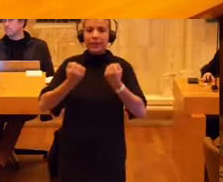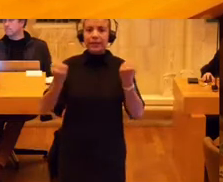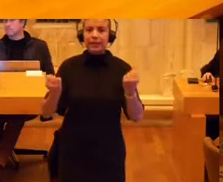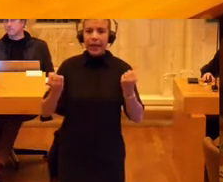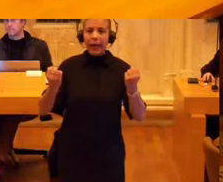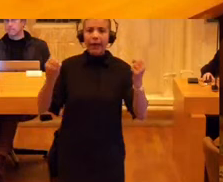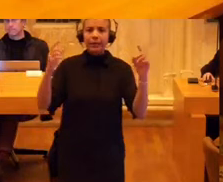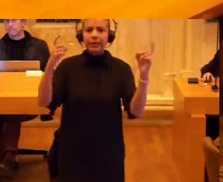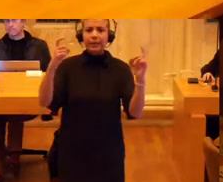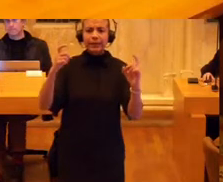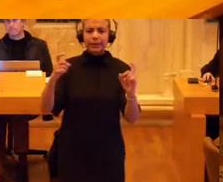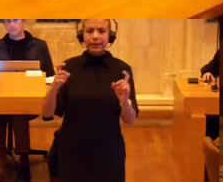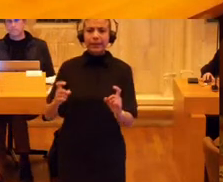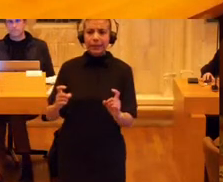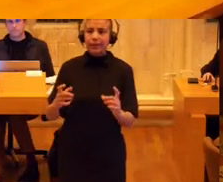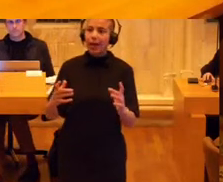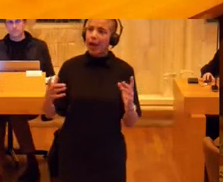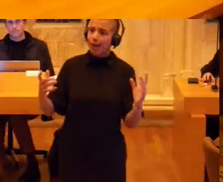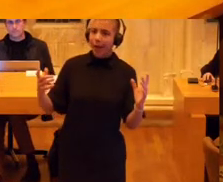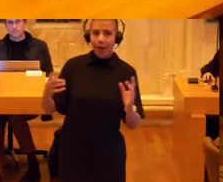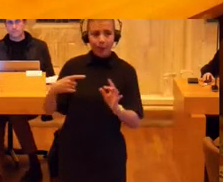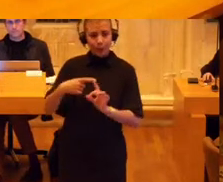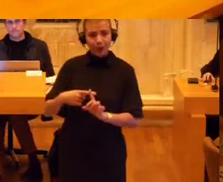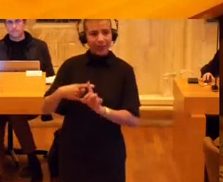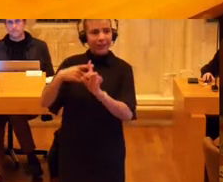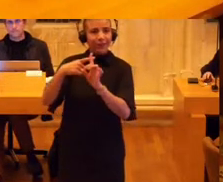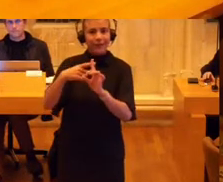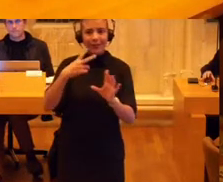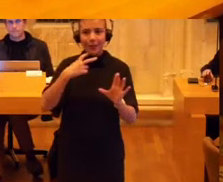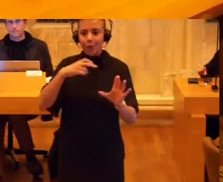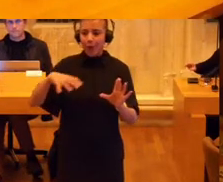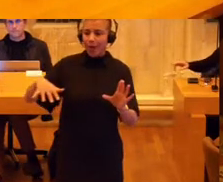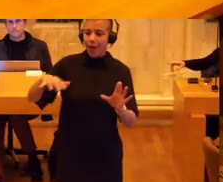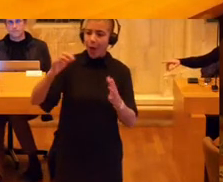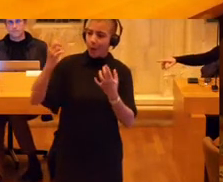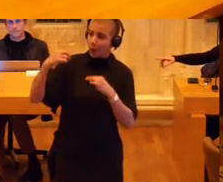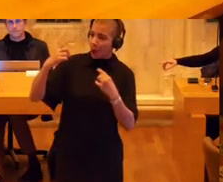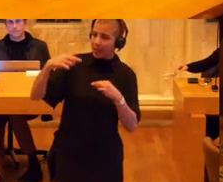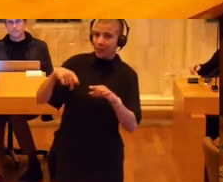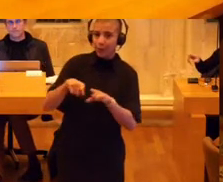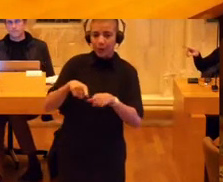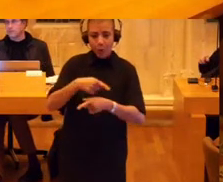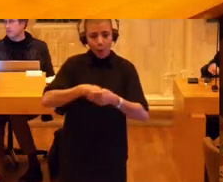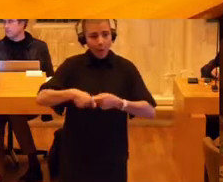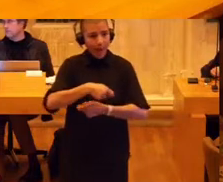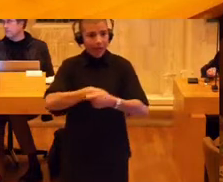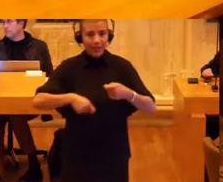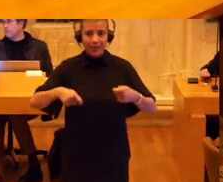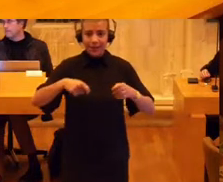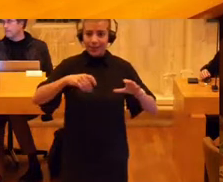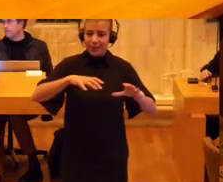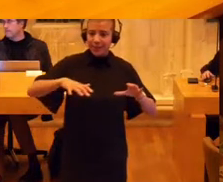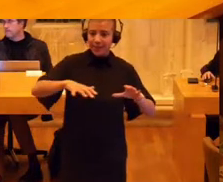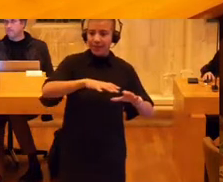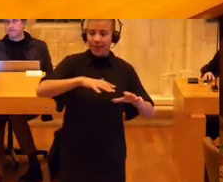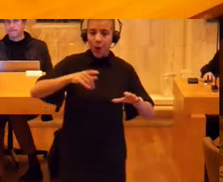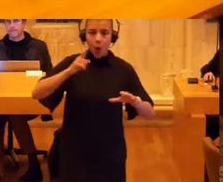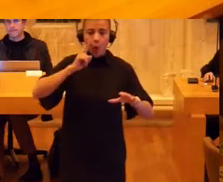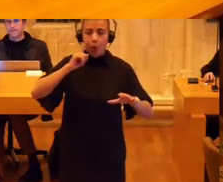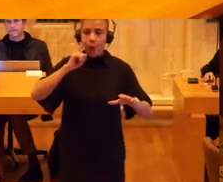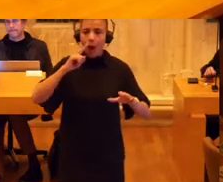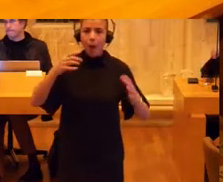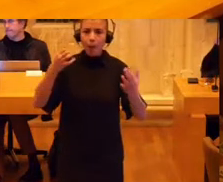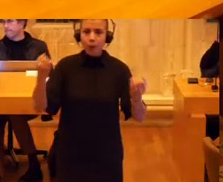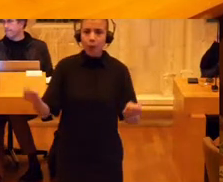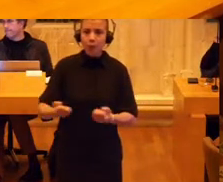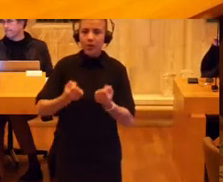riverains, mais aussi au tourisme, aux commerçants locaux et indépendants, en ce qu'elle ne s'impose pas à nous. Et en